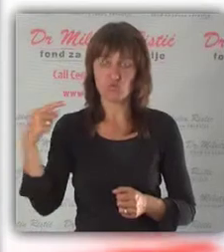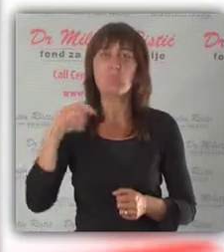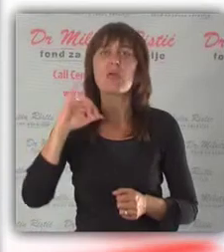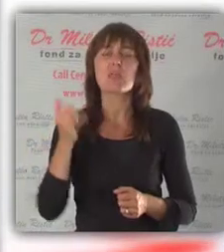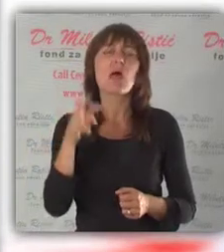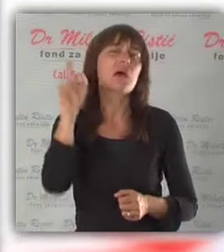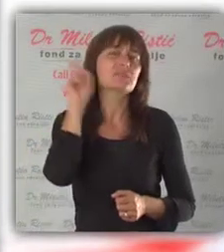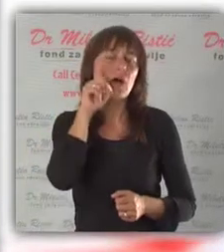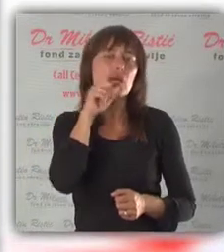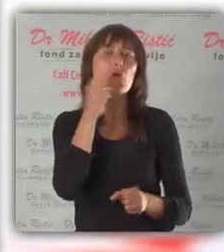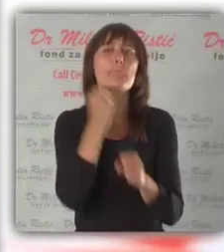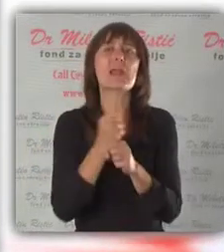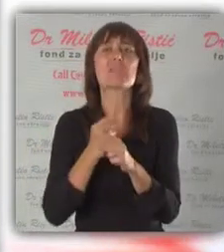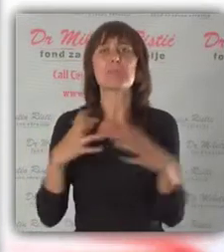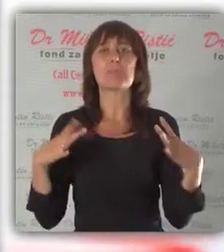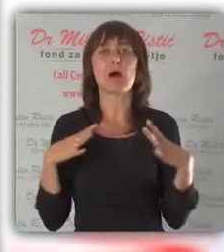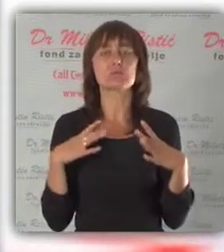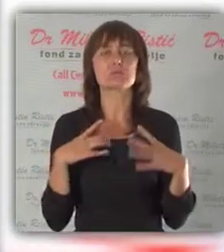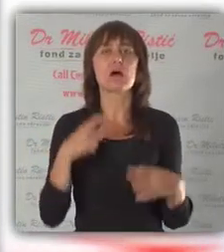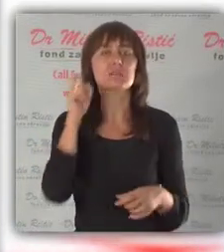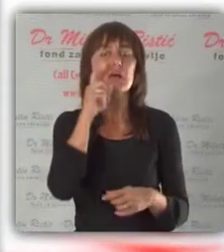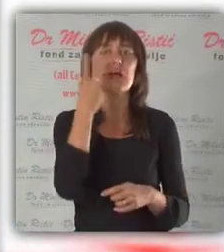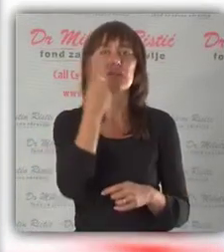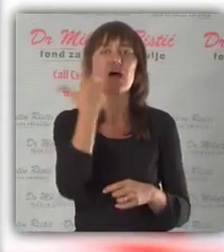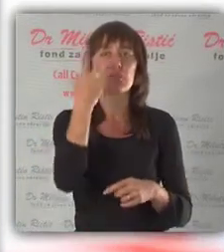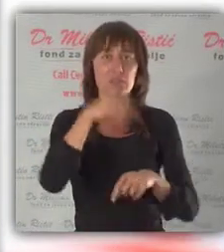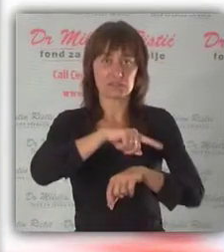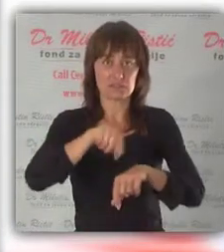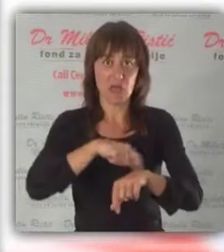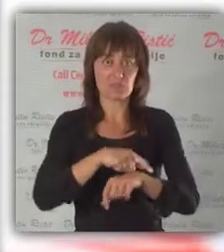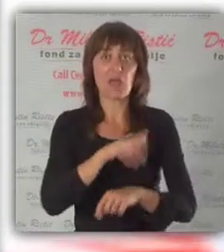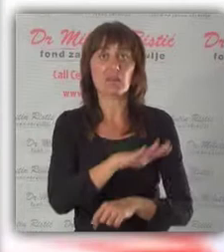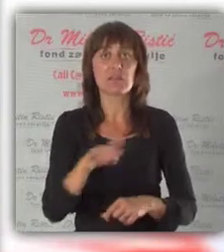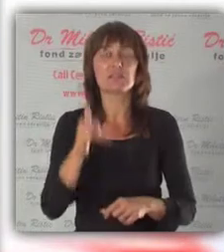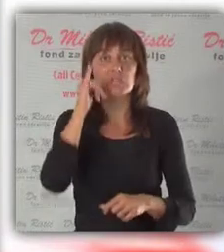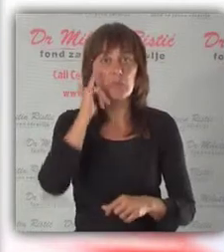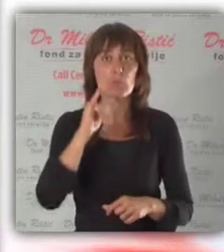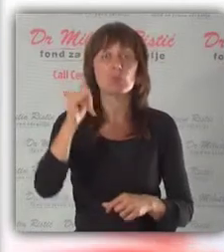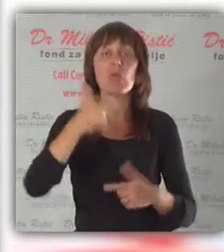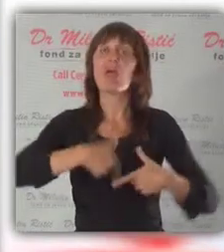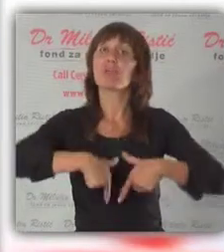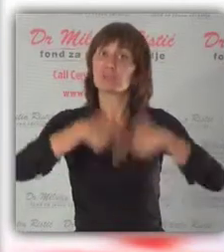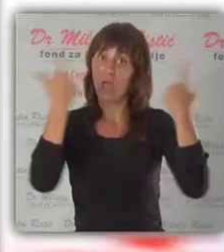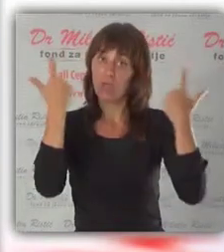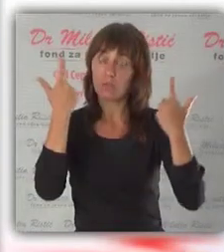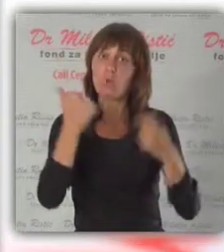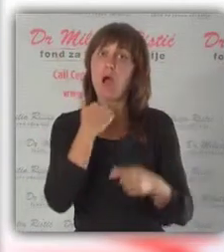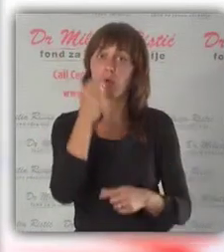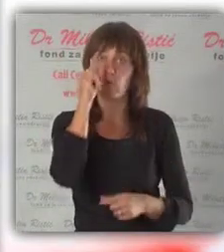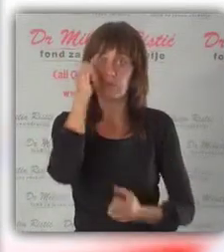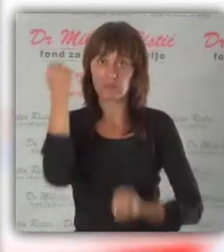da podvučem je da se svakako pravi pauza na svaka 2-3 sata, da se sa decom putuje